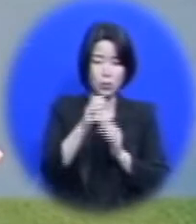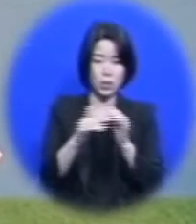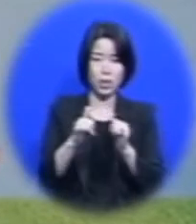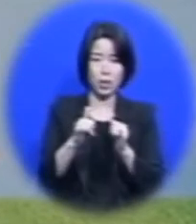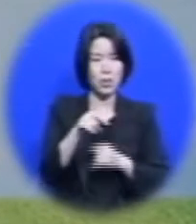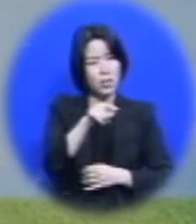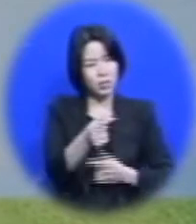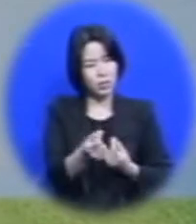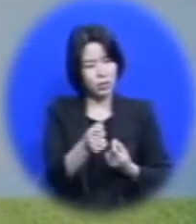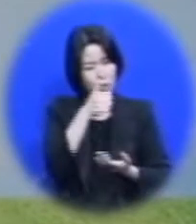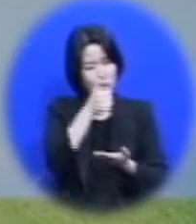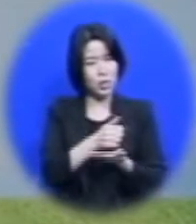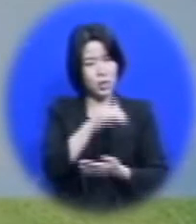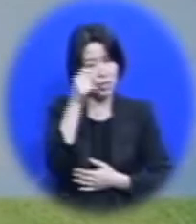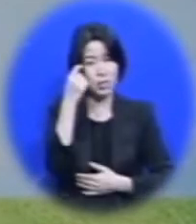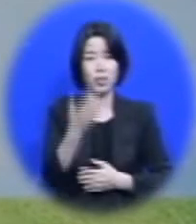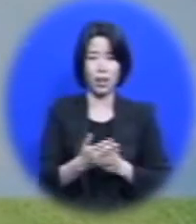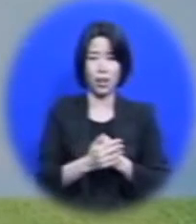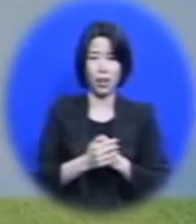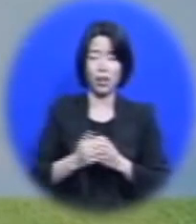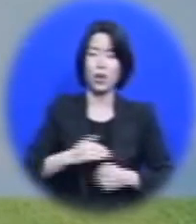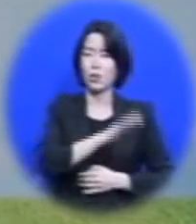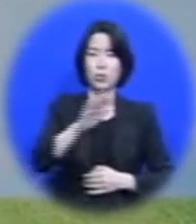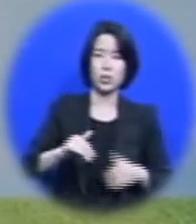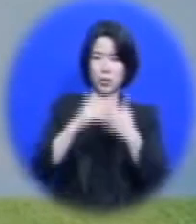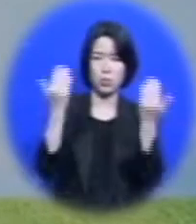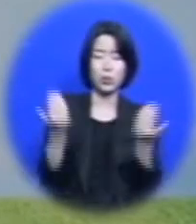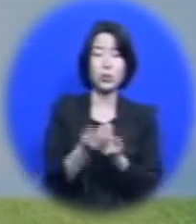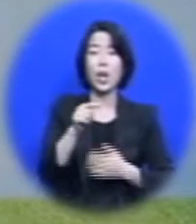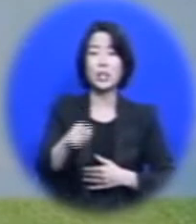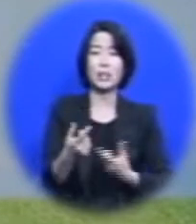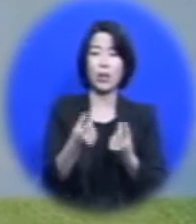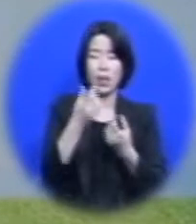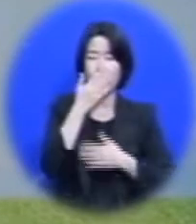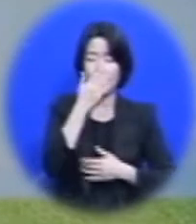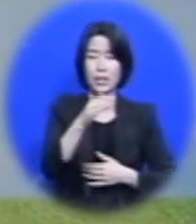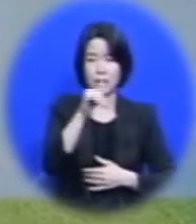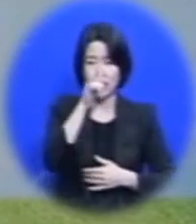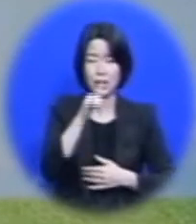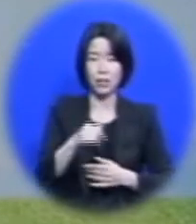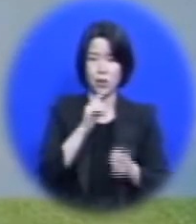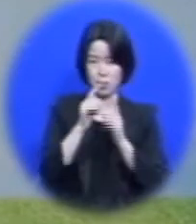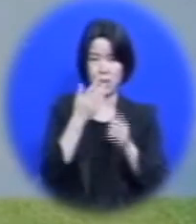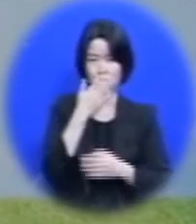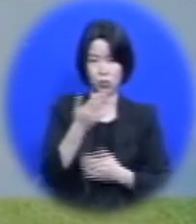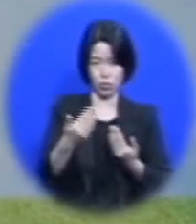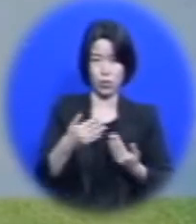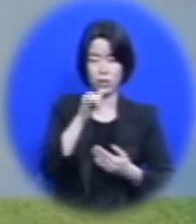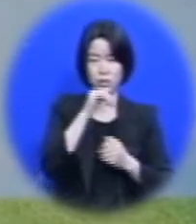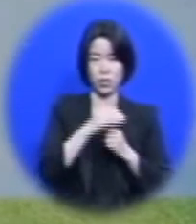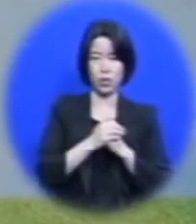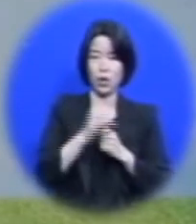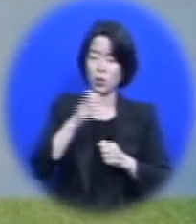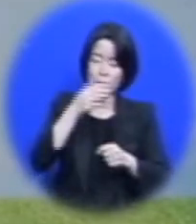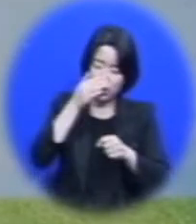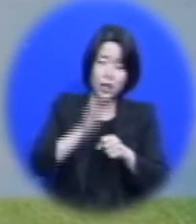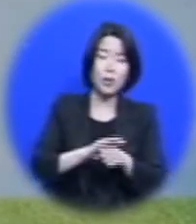있을까? 우리 모두가 다 그럴 가능성이 있다는 것을 말씀해주고 있는 것이고 또 기가 막힌